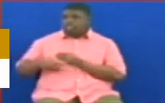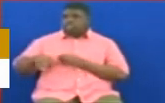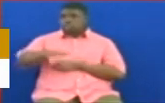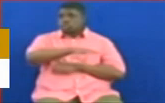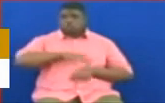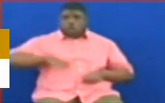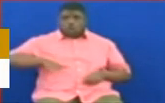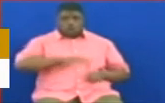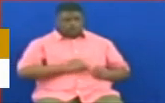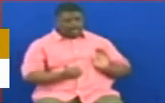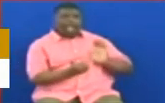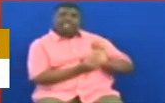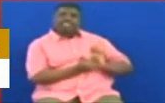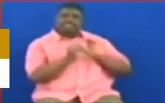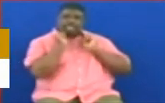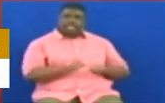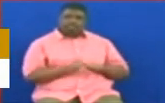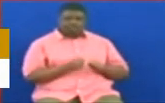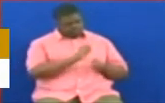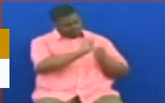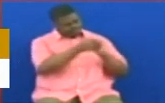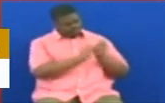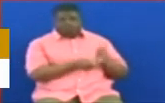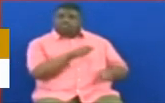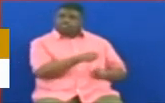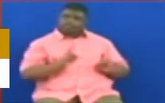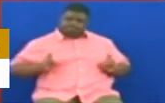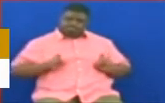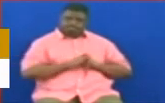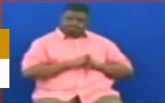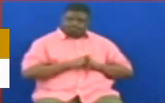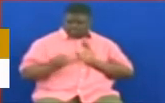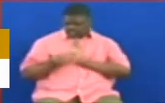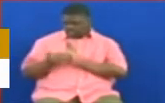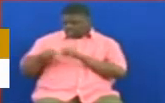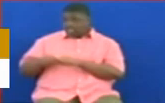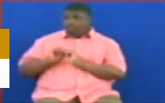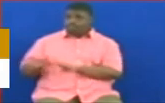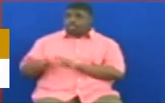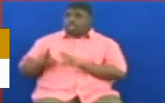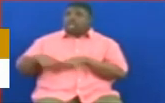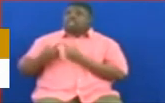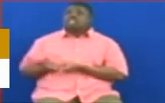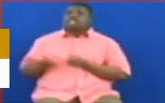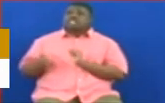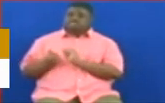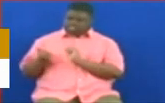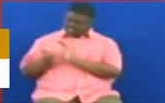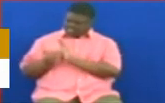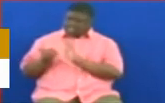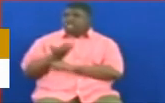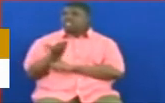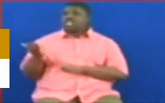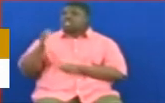na lazima ifanywe marekebisho ili iendane na hii sheria tuliyoitunga. Lakini sheria zingine zipo nyingi ambazo zote tulipozitazama